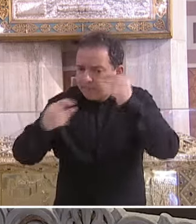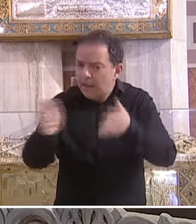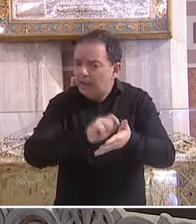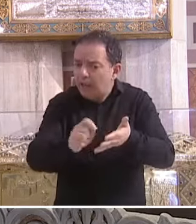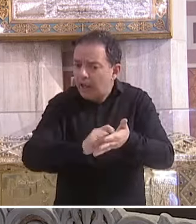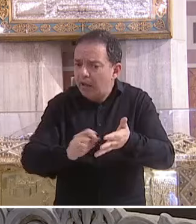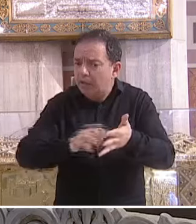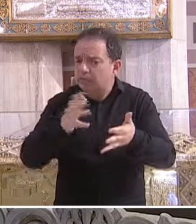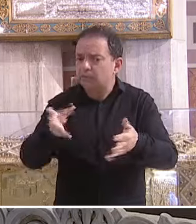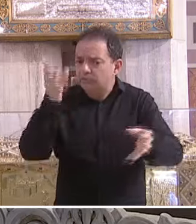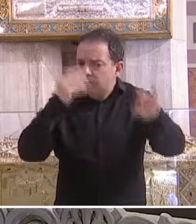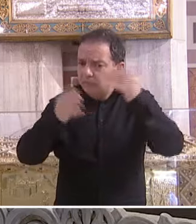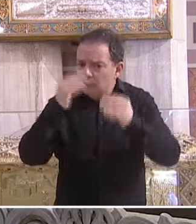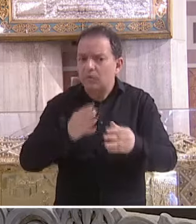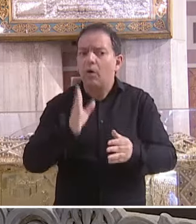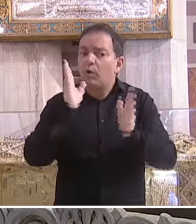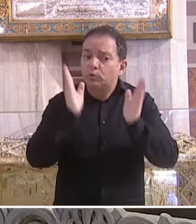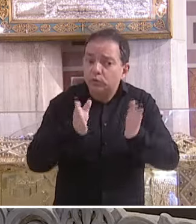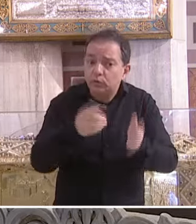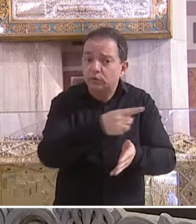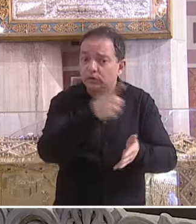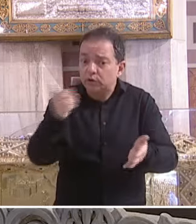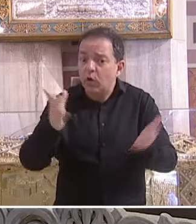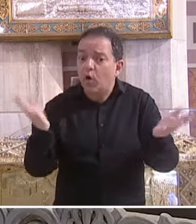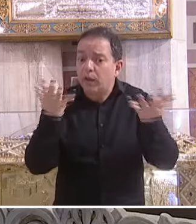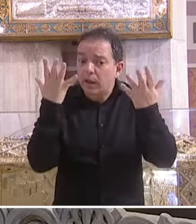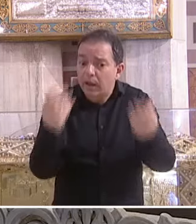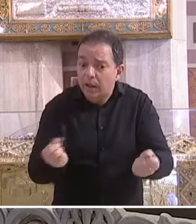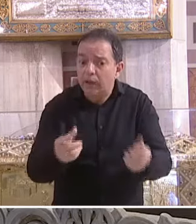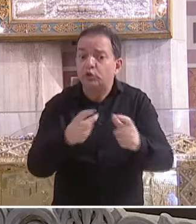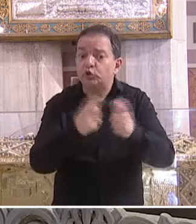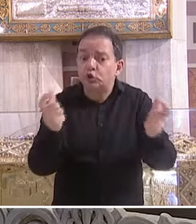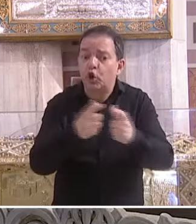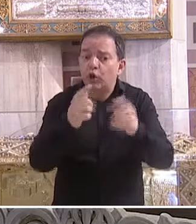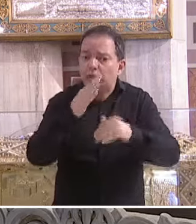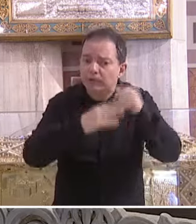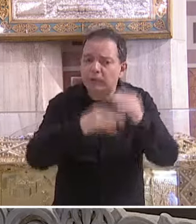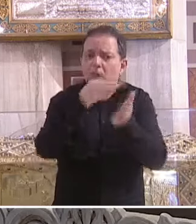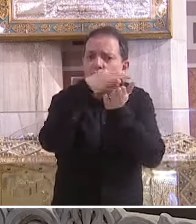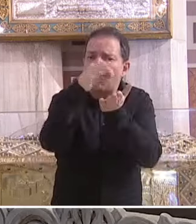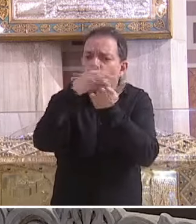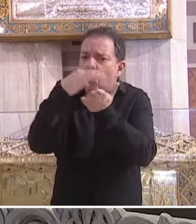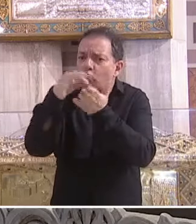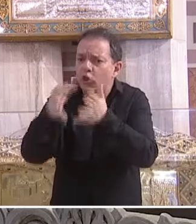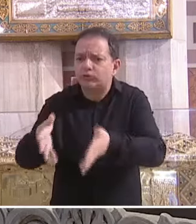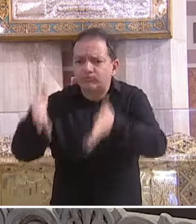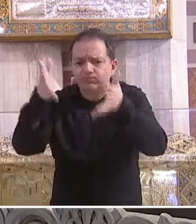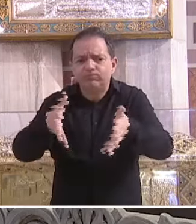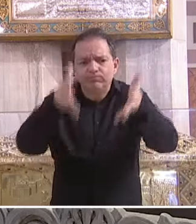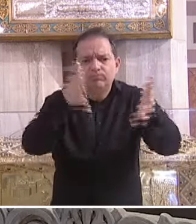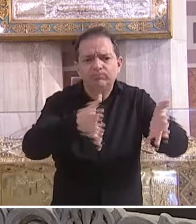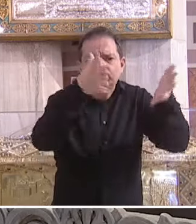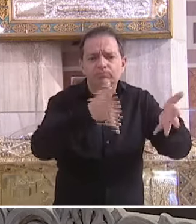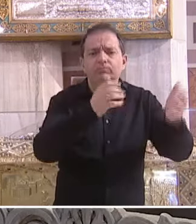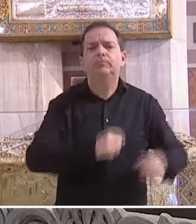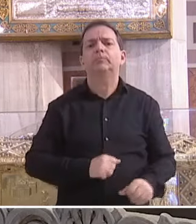να κτίσουν και να βελτιώσουν τα υπάρχοντα σχολεία. Επίσης είναι χαρακτηριστικό